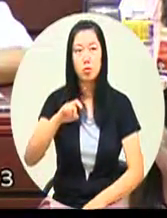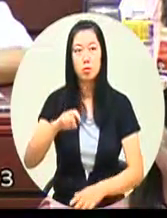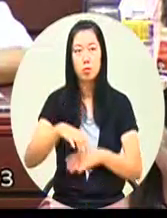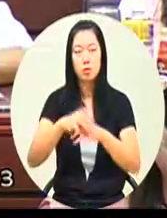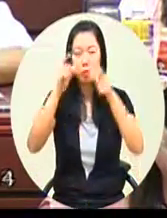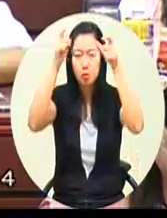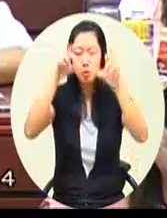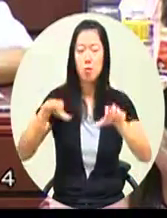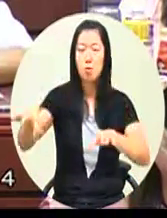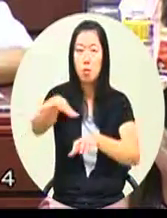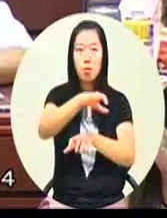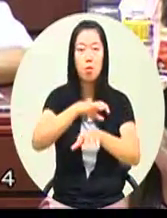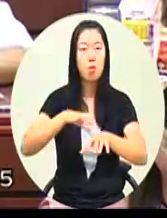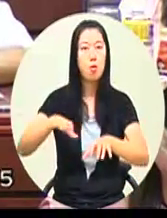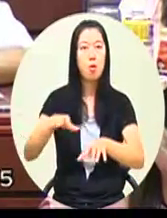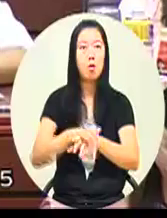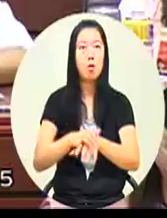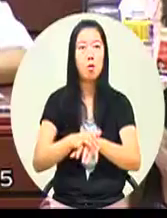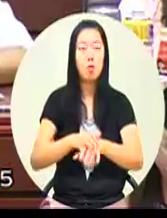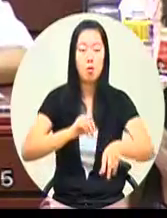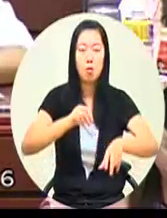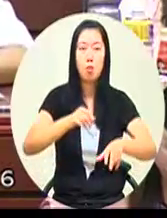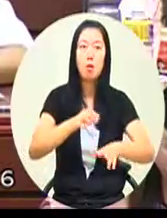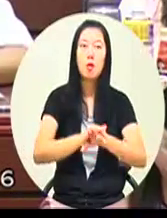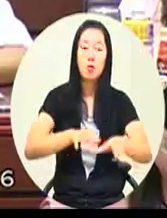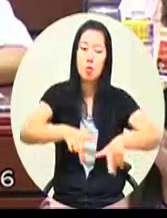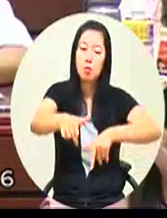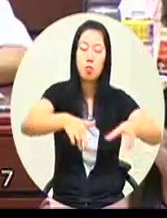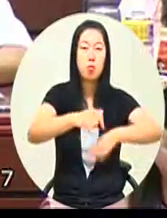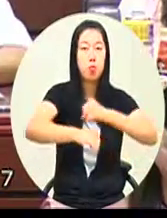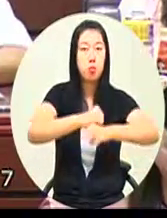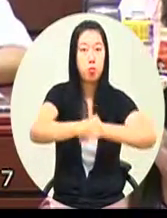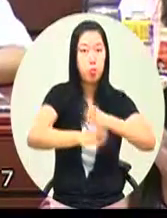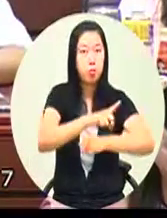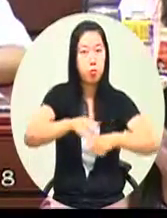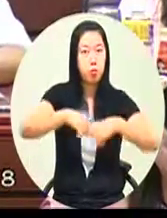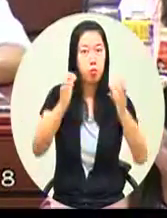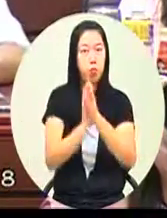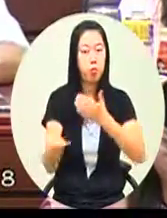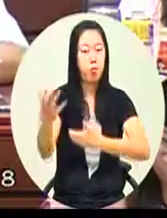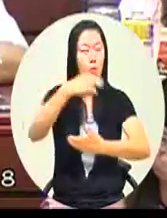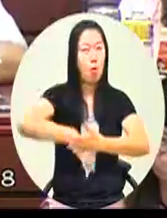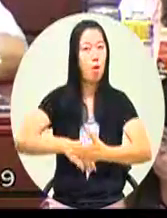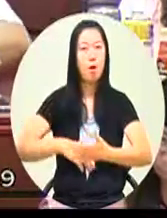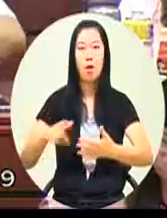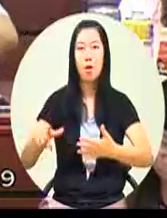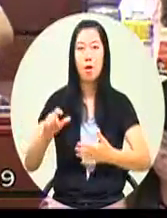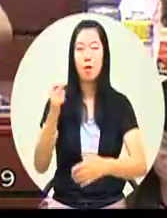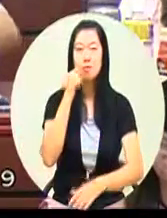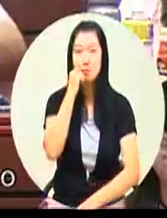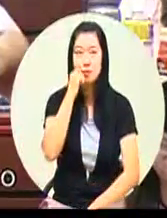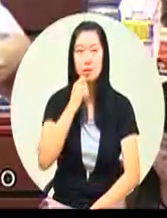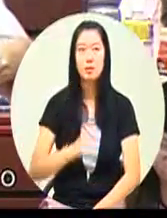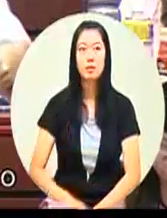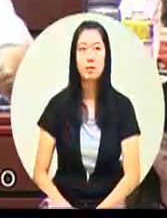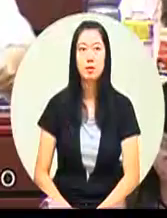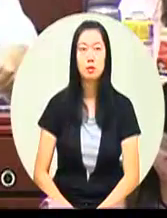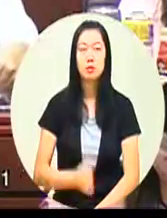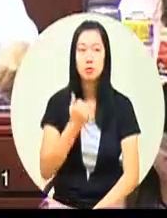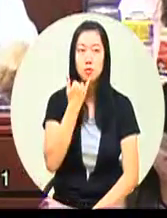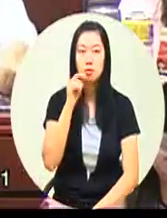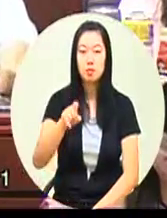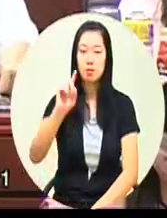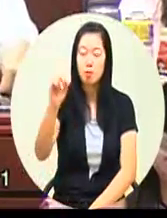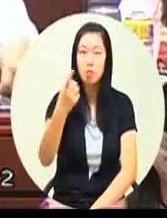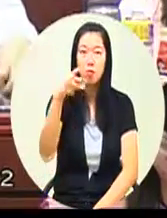市外面的啊犬只要进来我们的园区，但其实这是不可能的。所以我们要从我们减少源